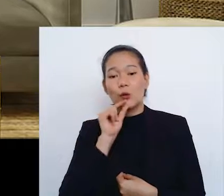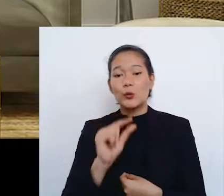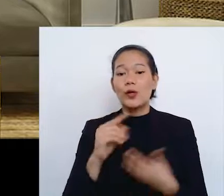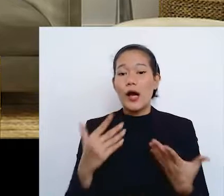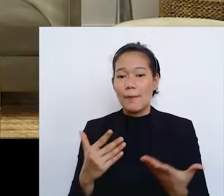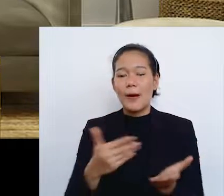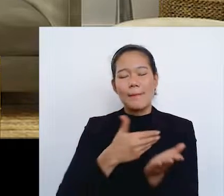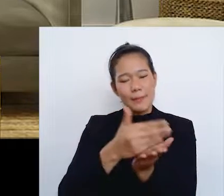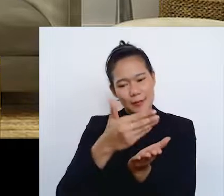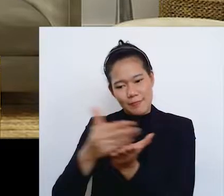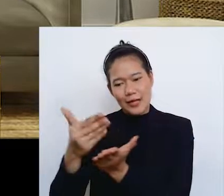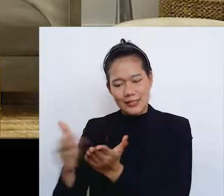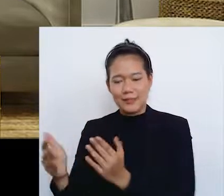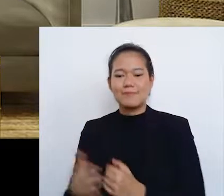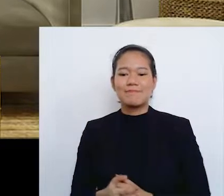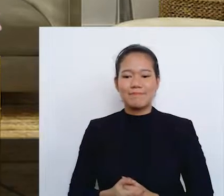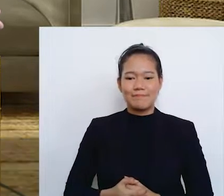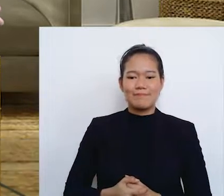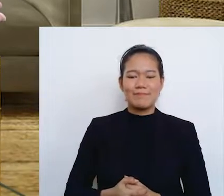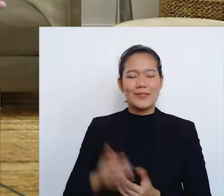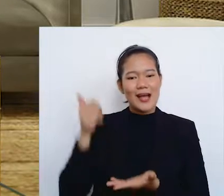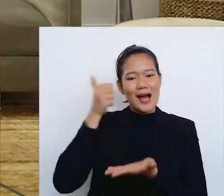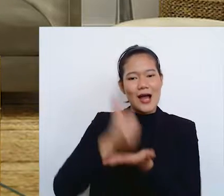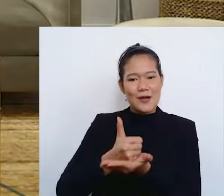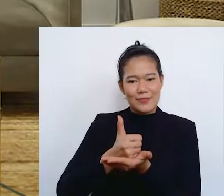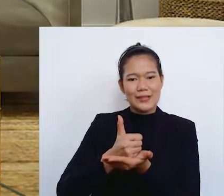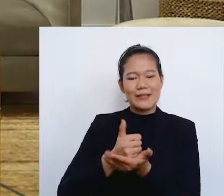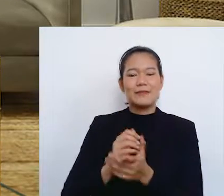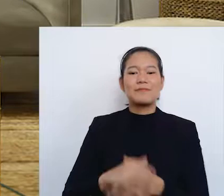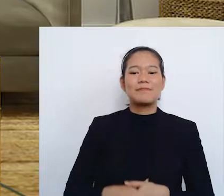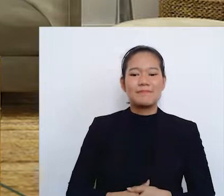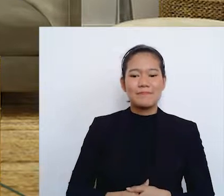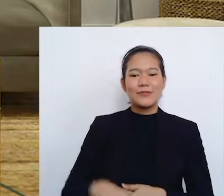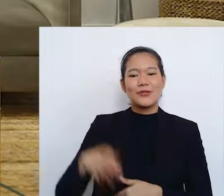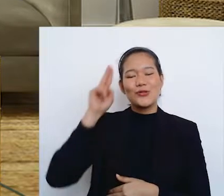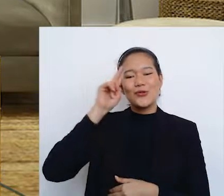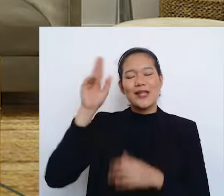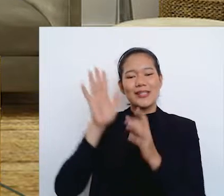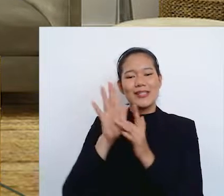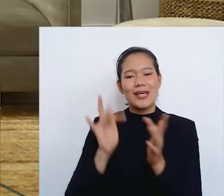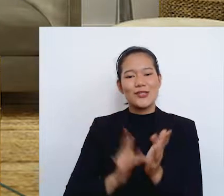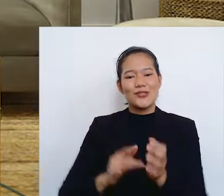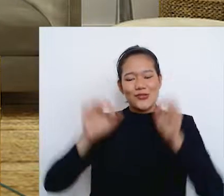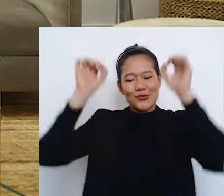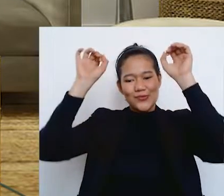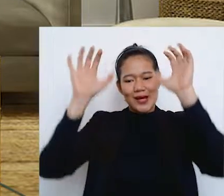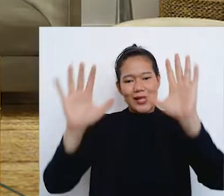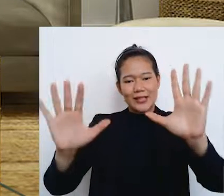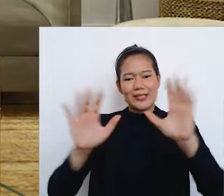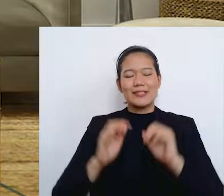belajar untuk berbagi. Amin. Tuhan Yesus